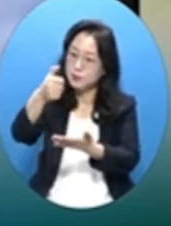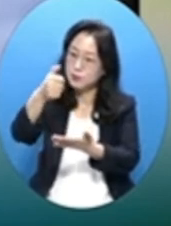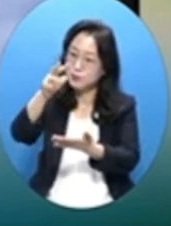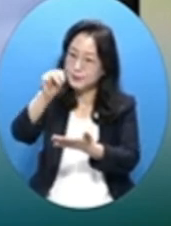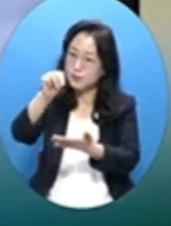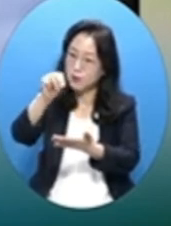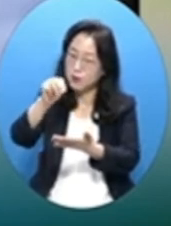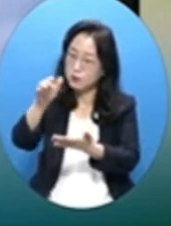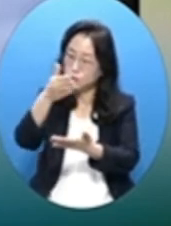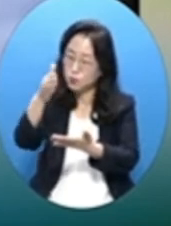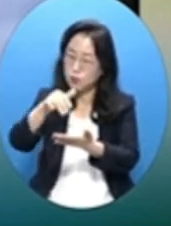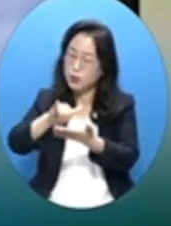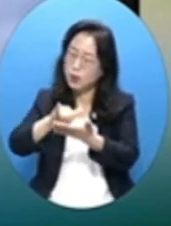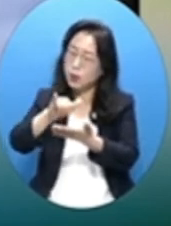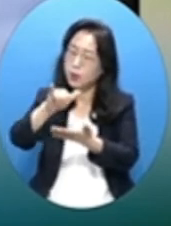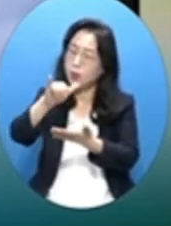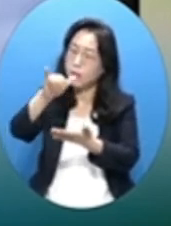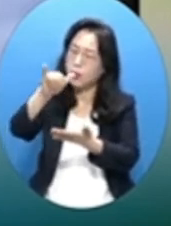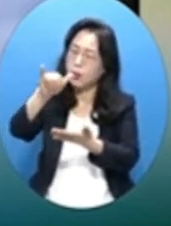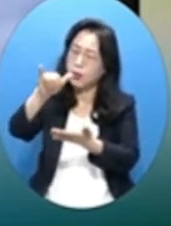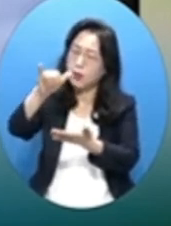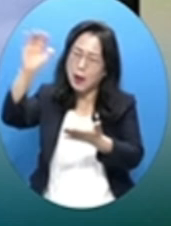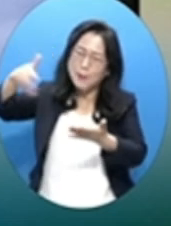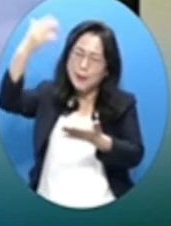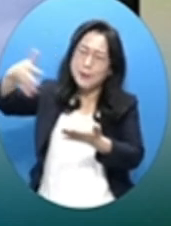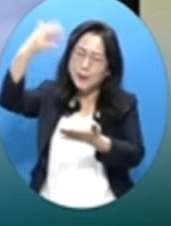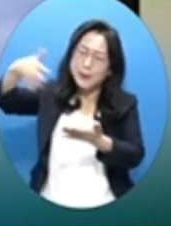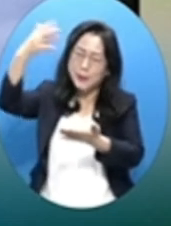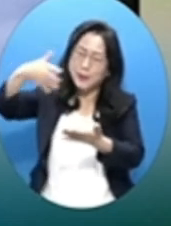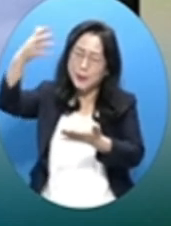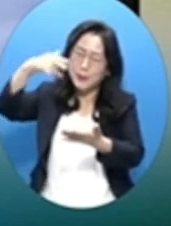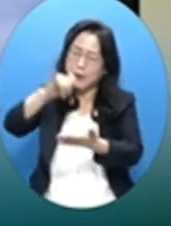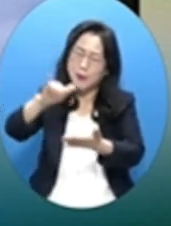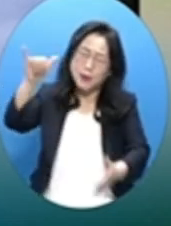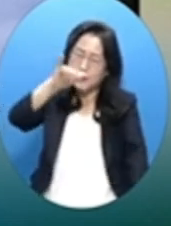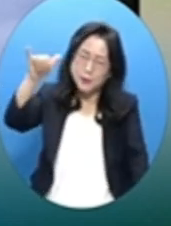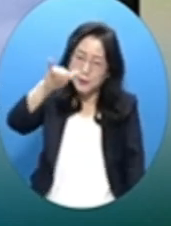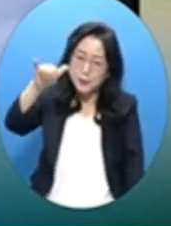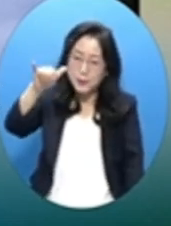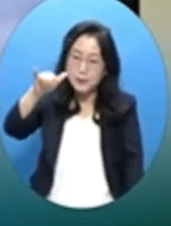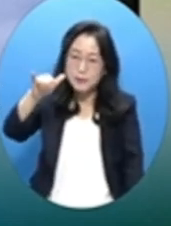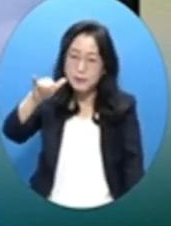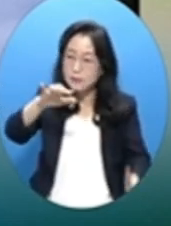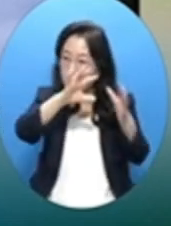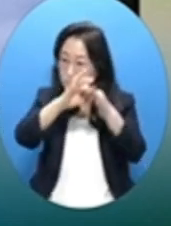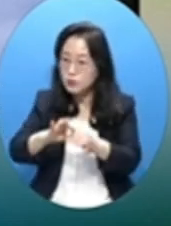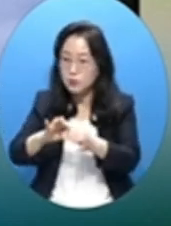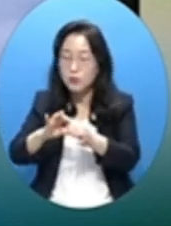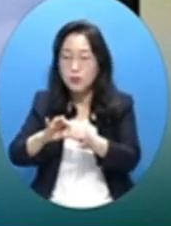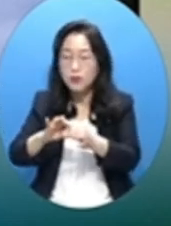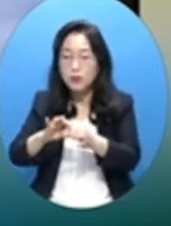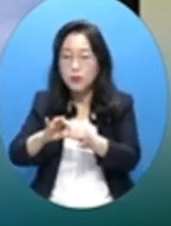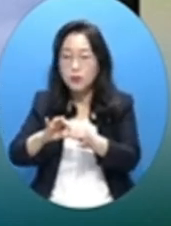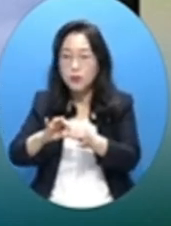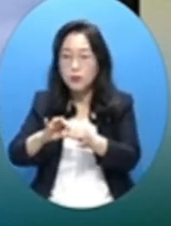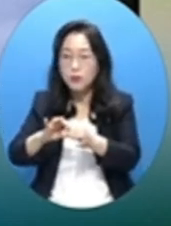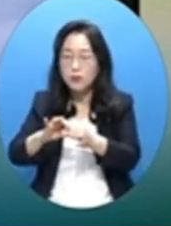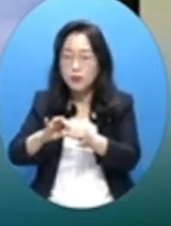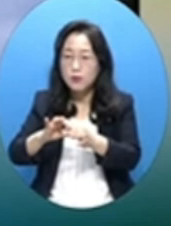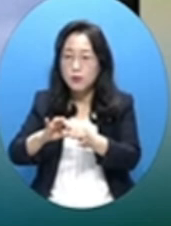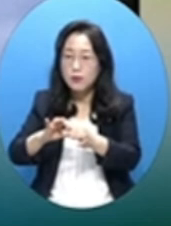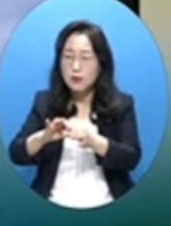이륙하다가 그날 바람이 많이 불고 그래가지고 계속 그 경고음이